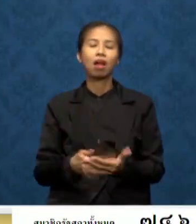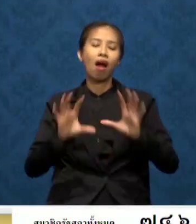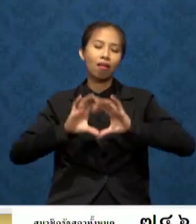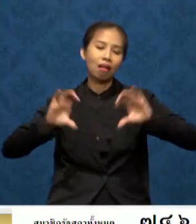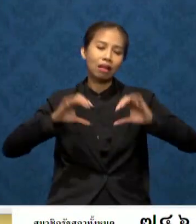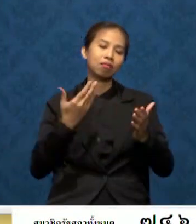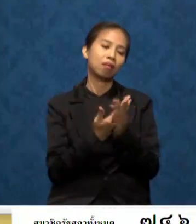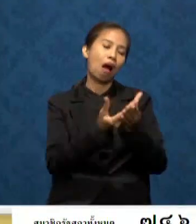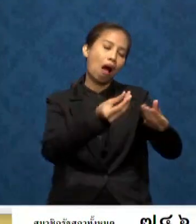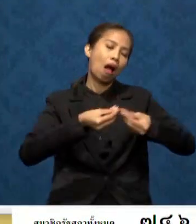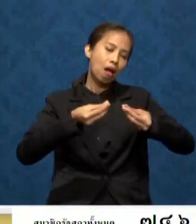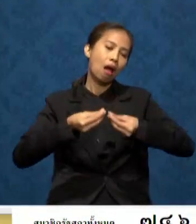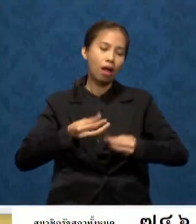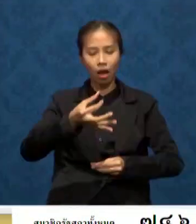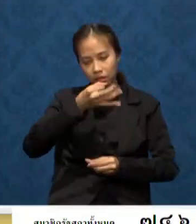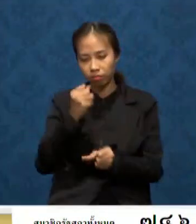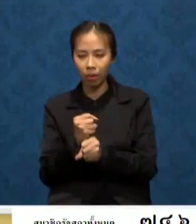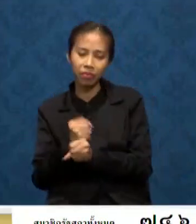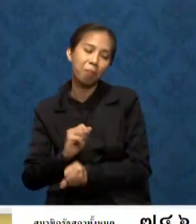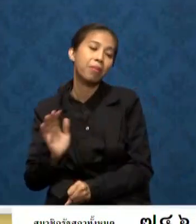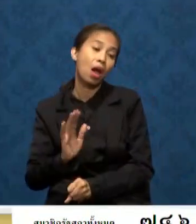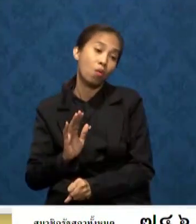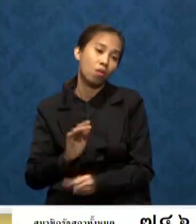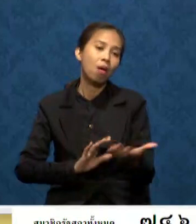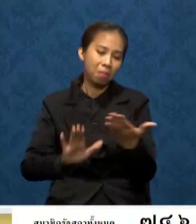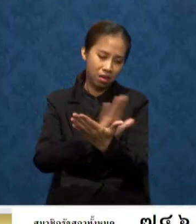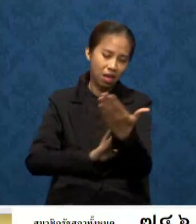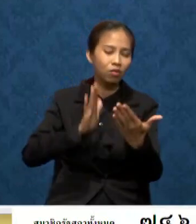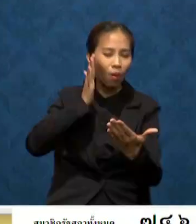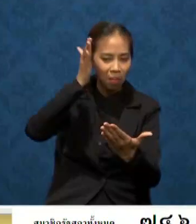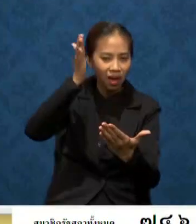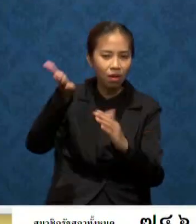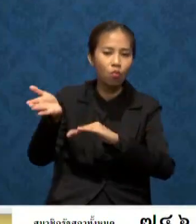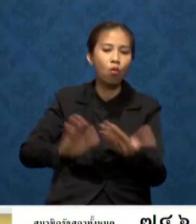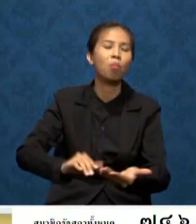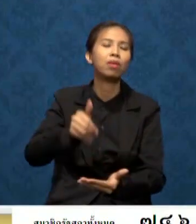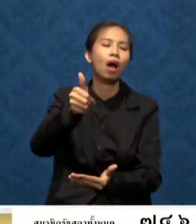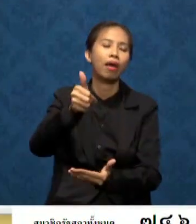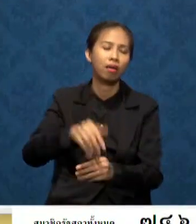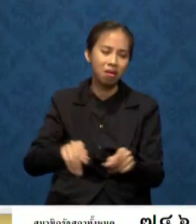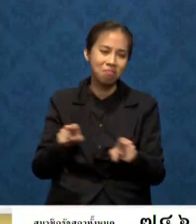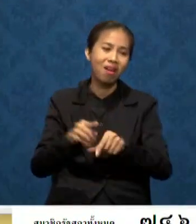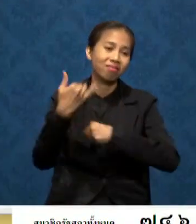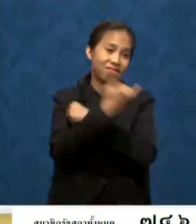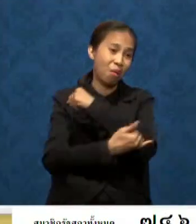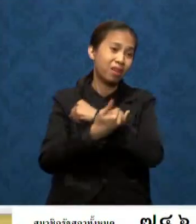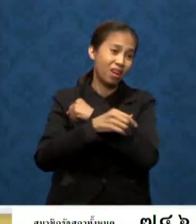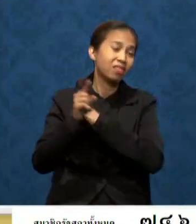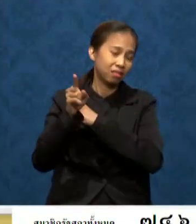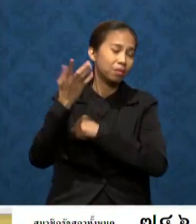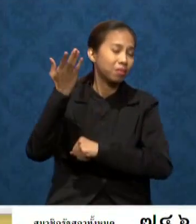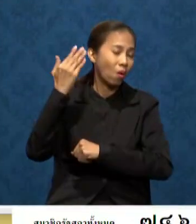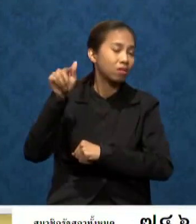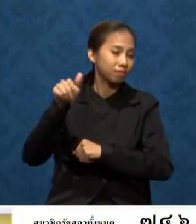เดียวไม่ทำมาหากินประเทศอาจล่มสลายได้นะครับเหมือนกับประเทศอาร์เจนตินา